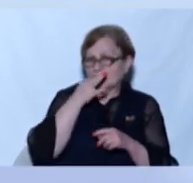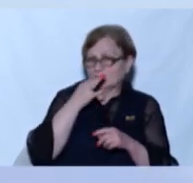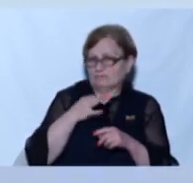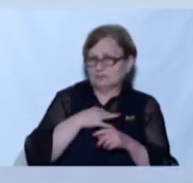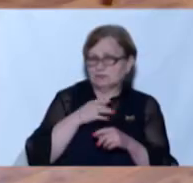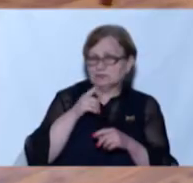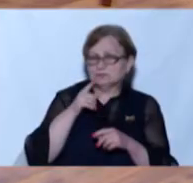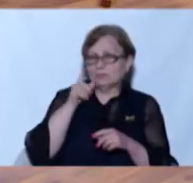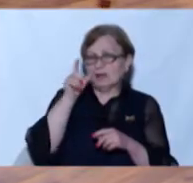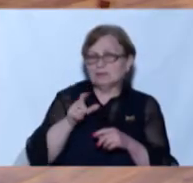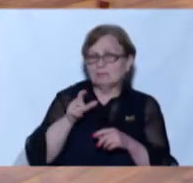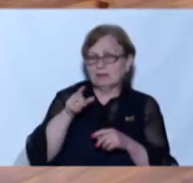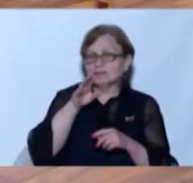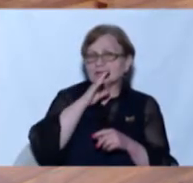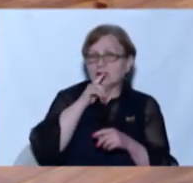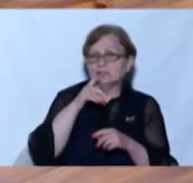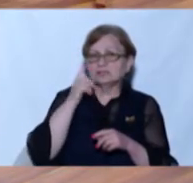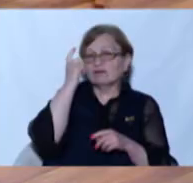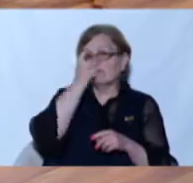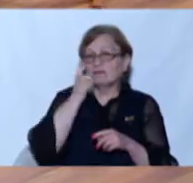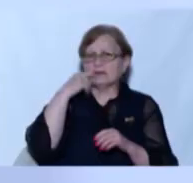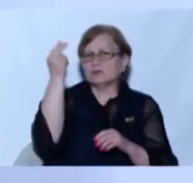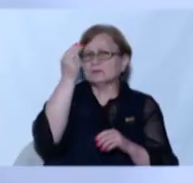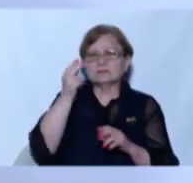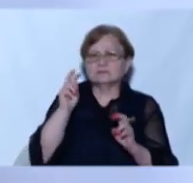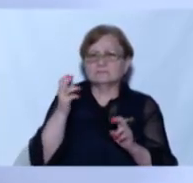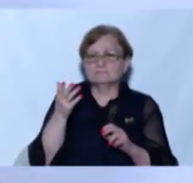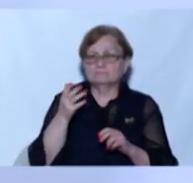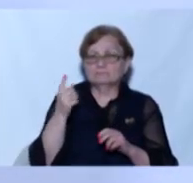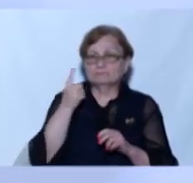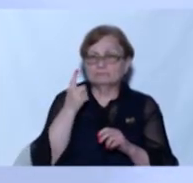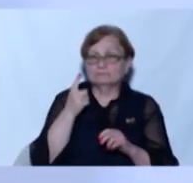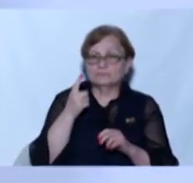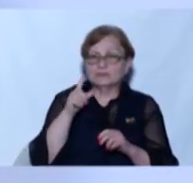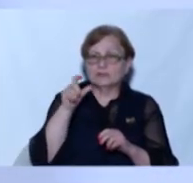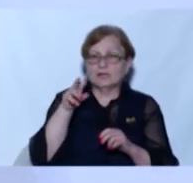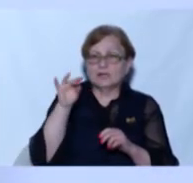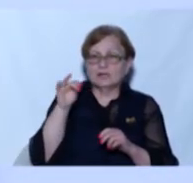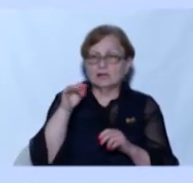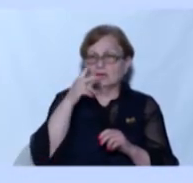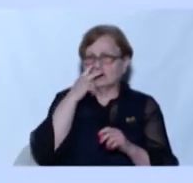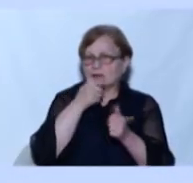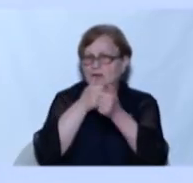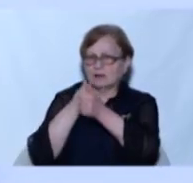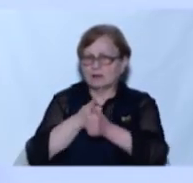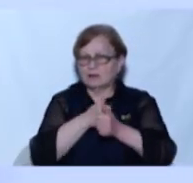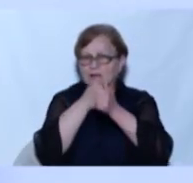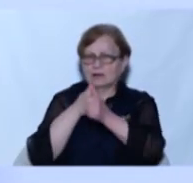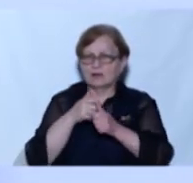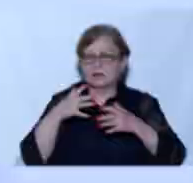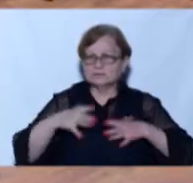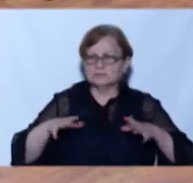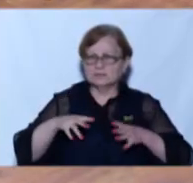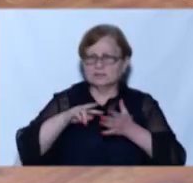თითოეული სურათით, რომელსაც ასახელებს. მონაკვეთი პირველი. ელის აჩრდილივით აღარ დაყვებოდა თბილისის